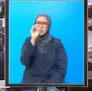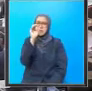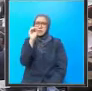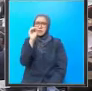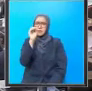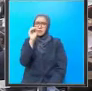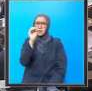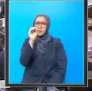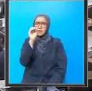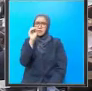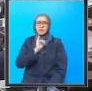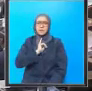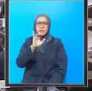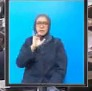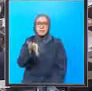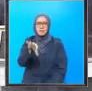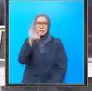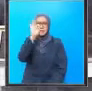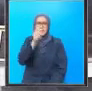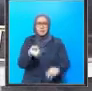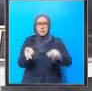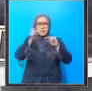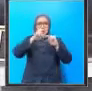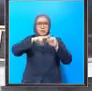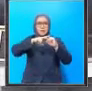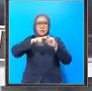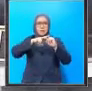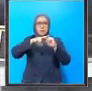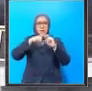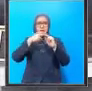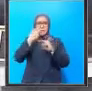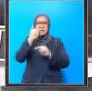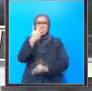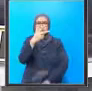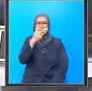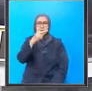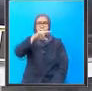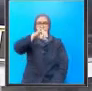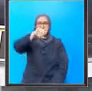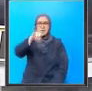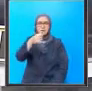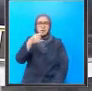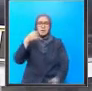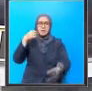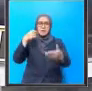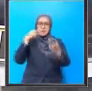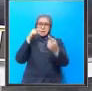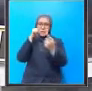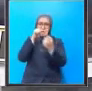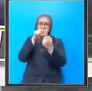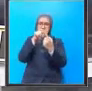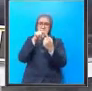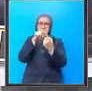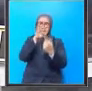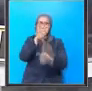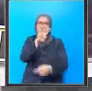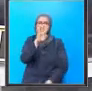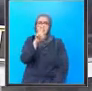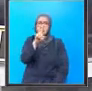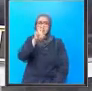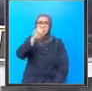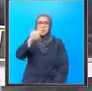4000, saya dapati meningkat 13 juta ke 41 juta